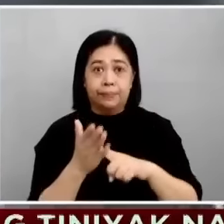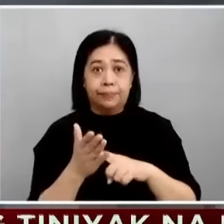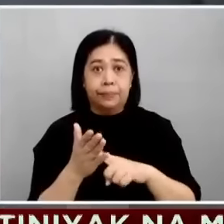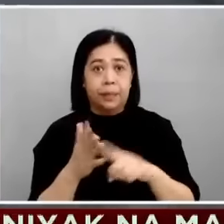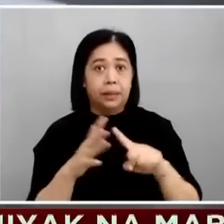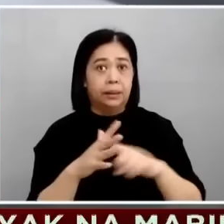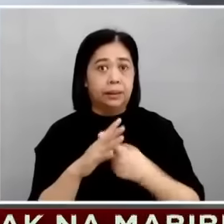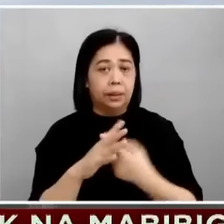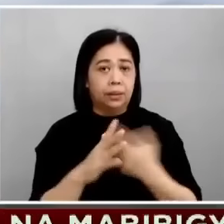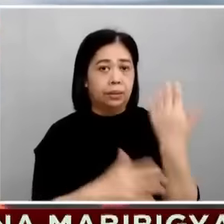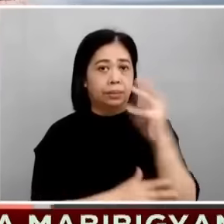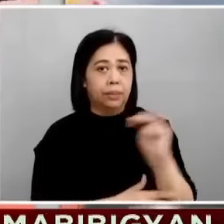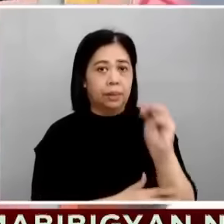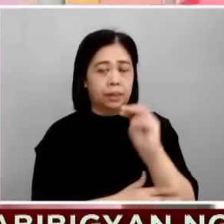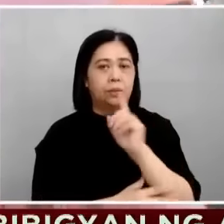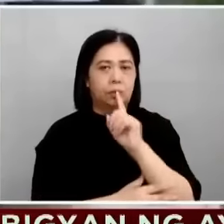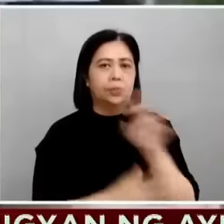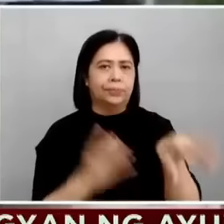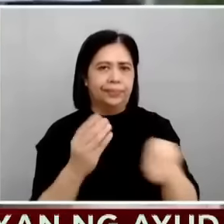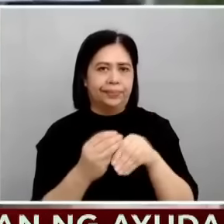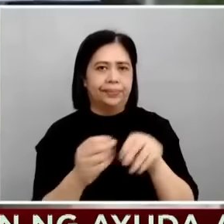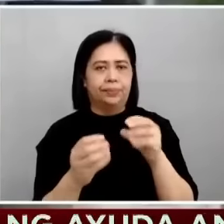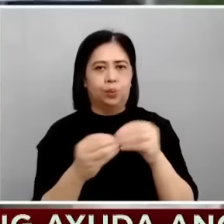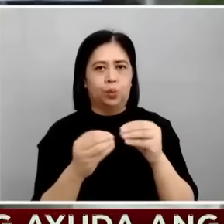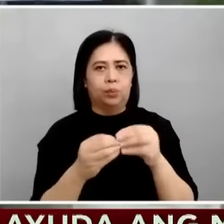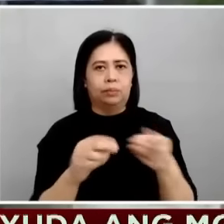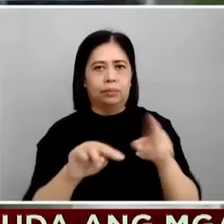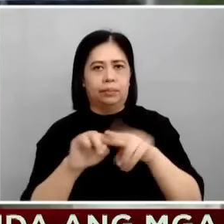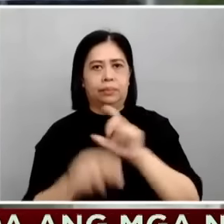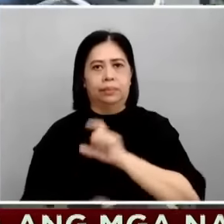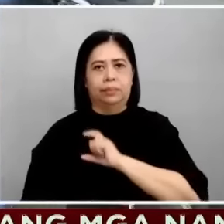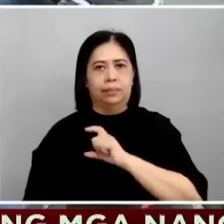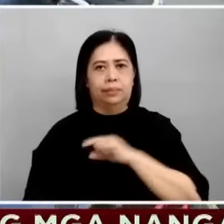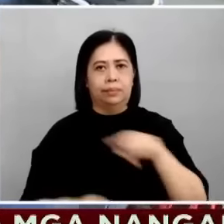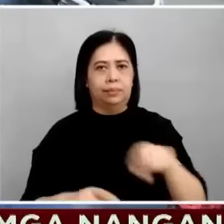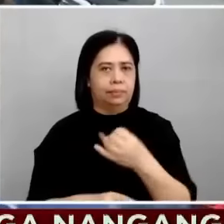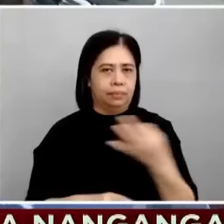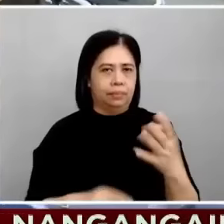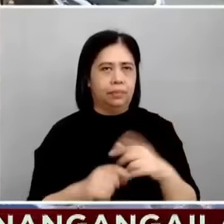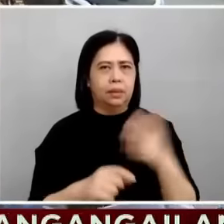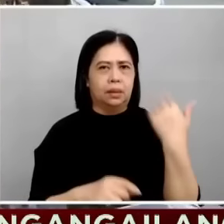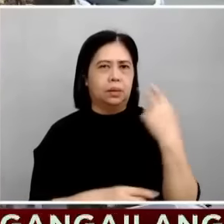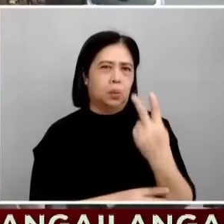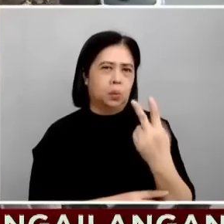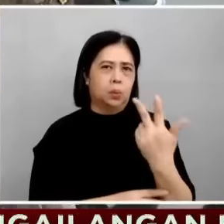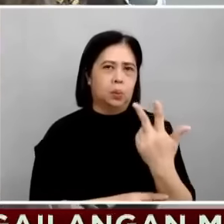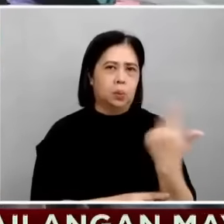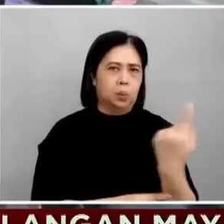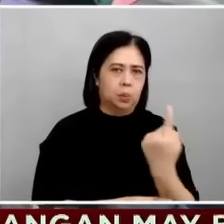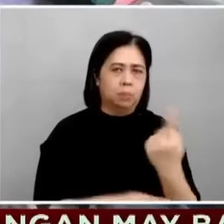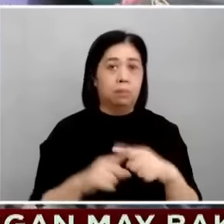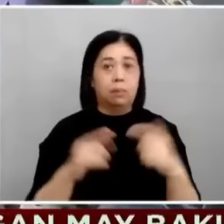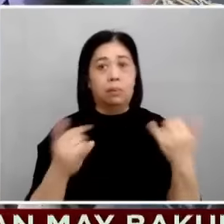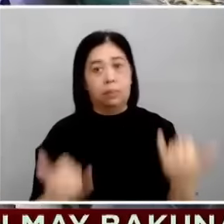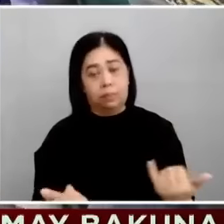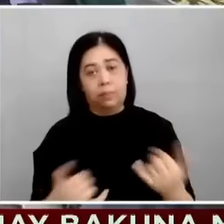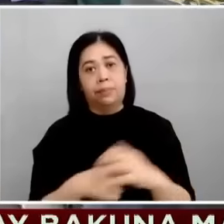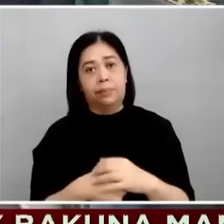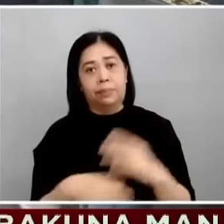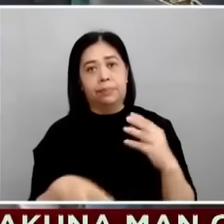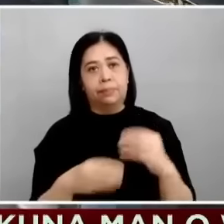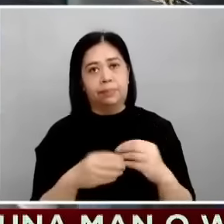nung Lunes ay talagang dinagdagan naman yung mga police dito. Noong una ay mga dalawa o tatlo. Pero ngayong araw na ito ay